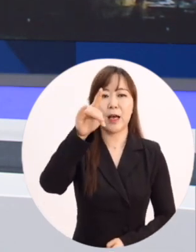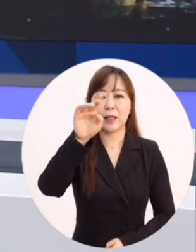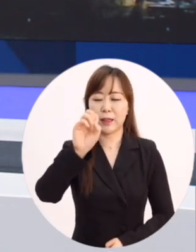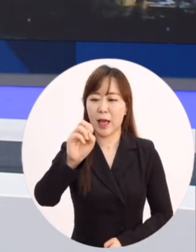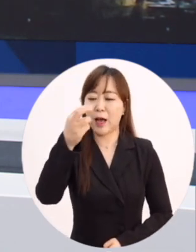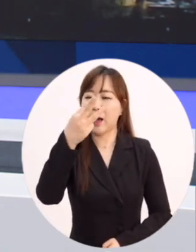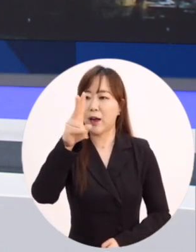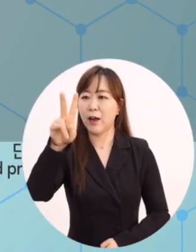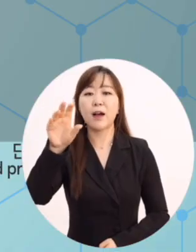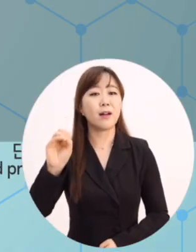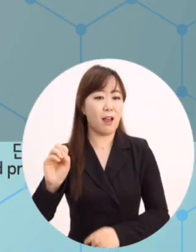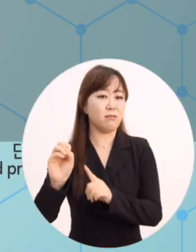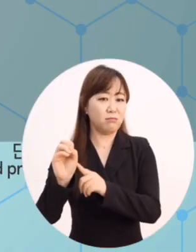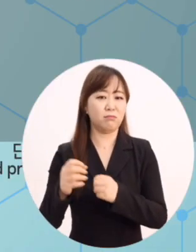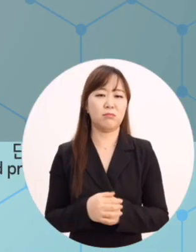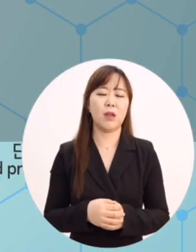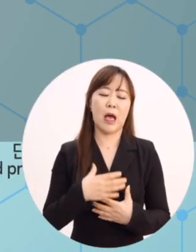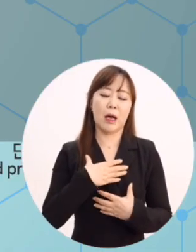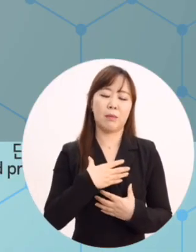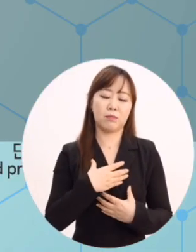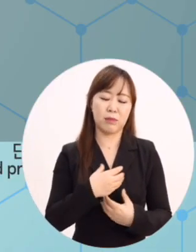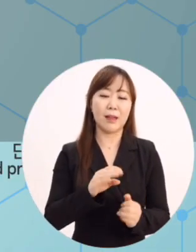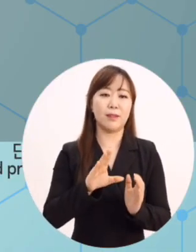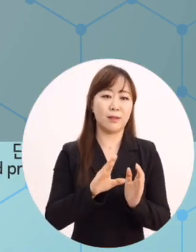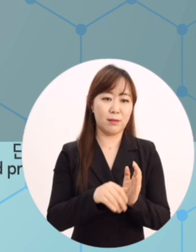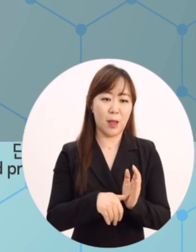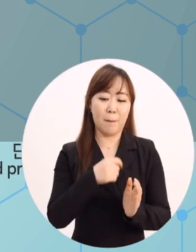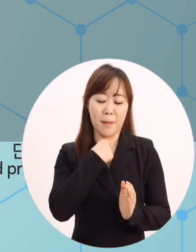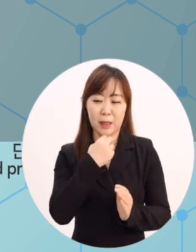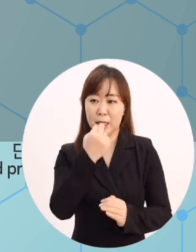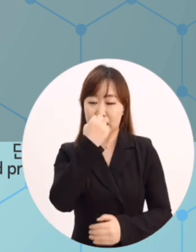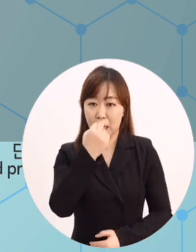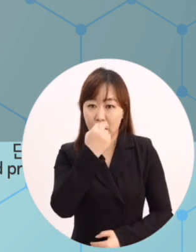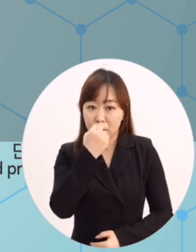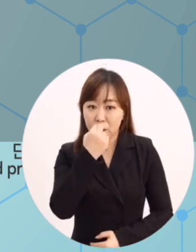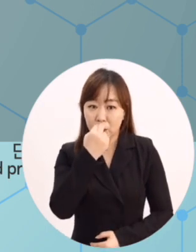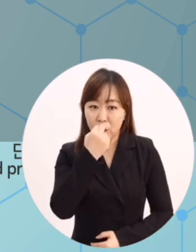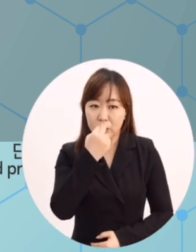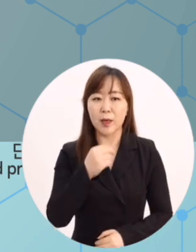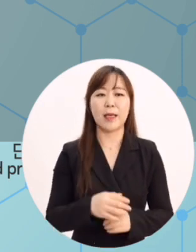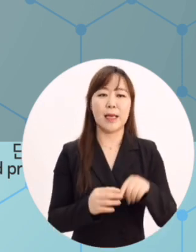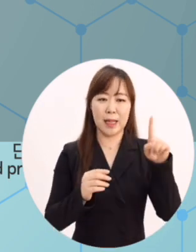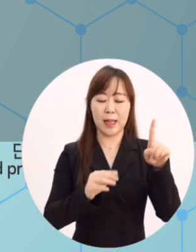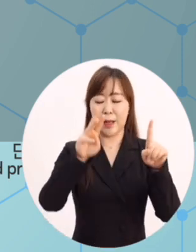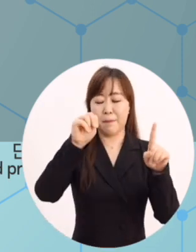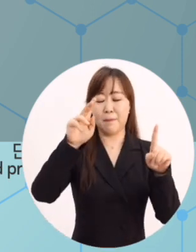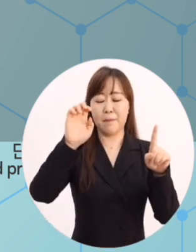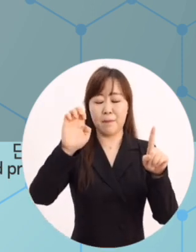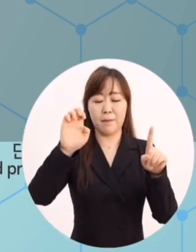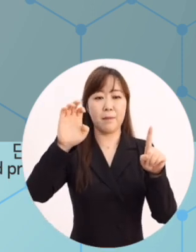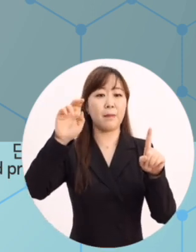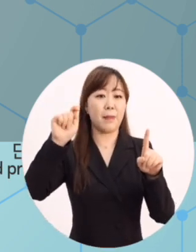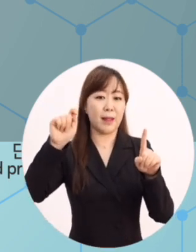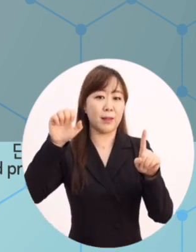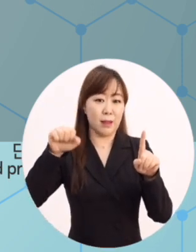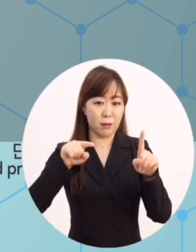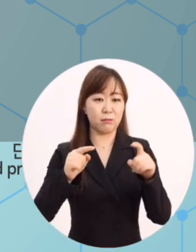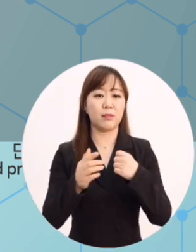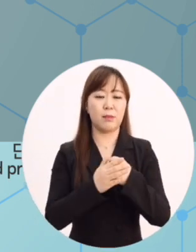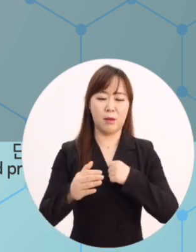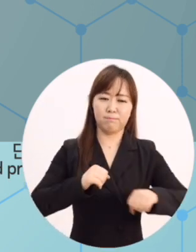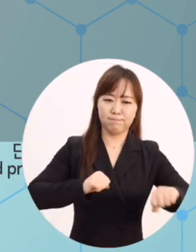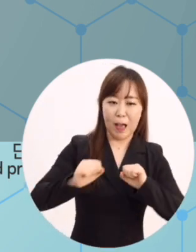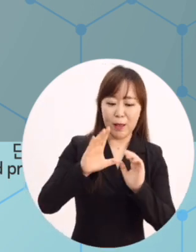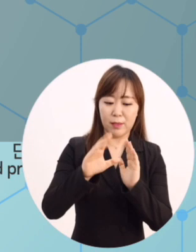것이 있는데요. 안정 시 신체가 요구하는 산소량을 1m로 하여 각 신체 활동을 수행할